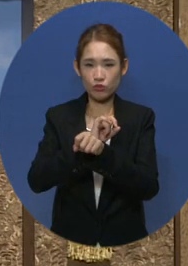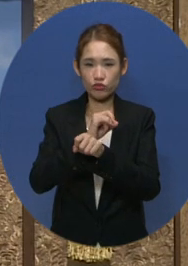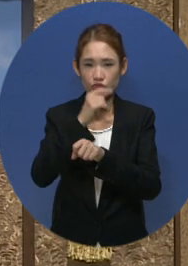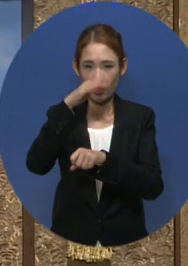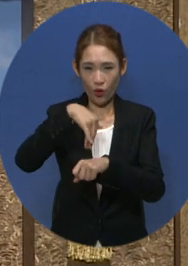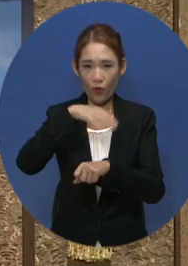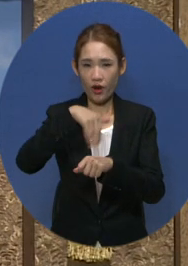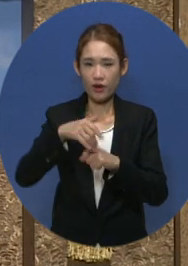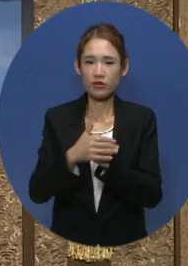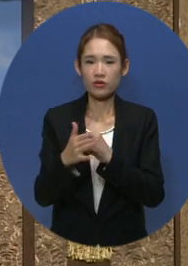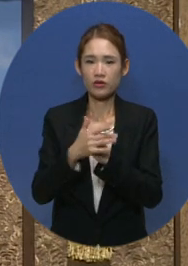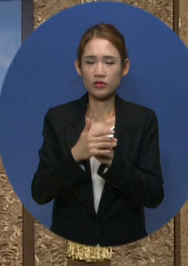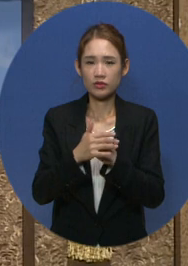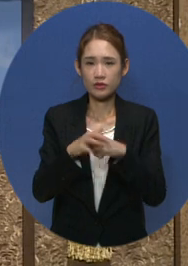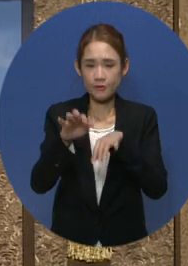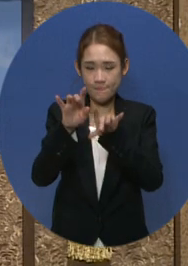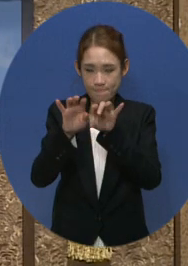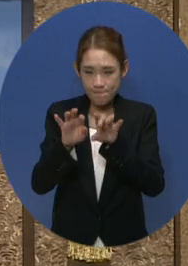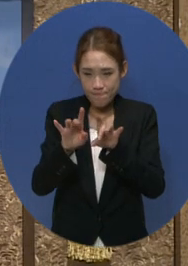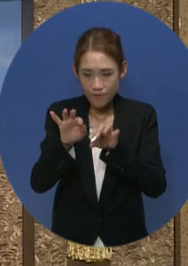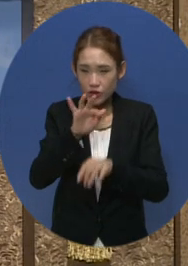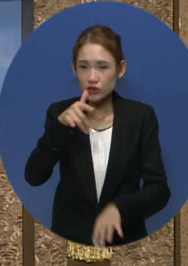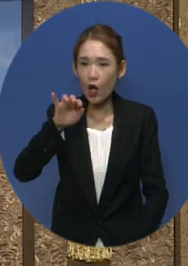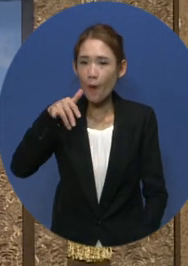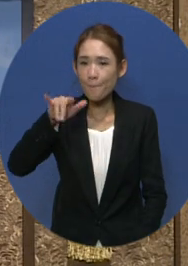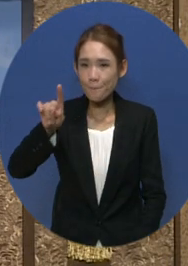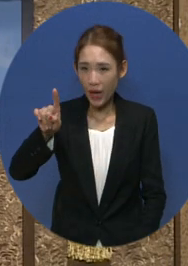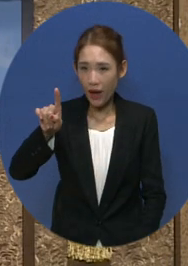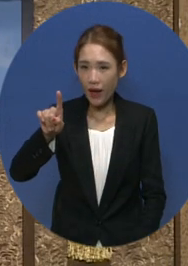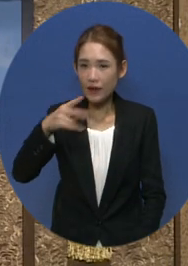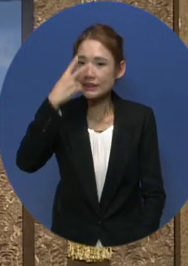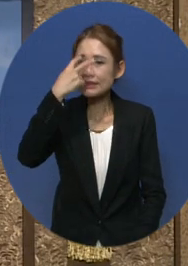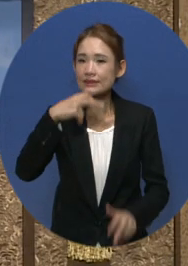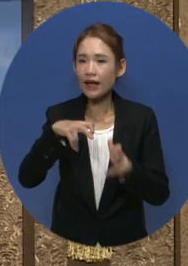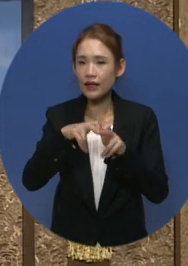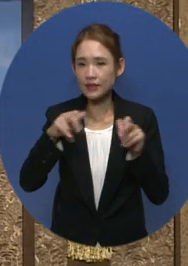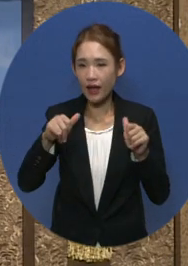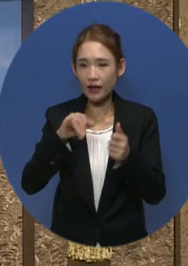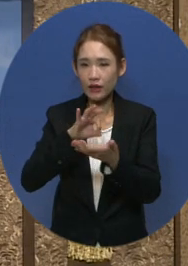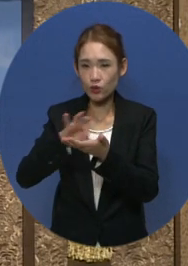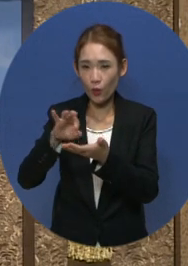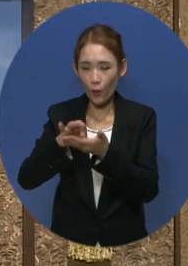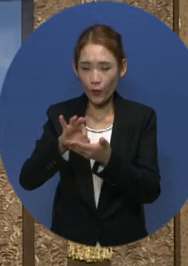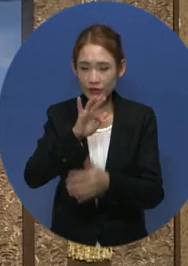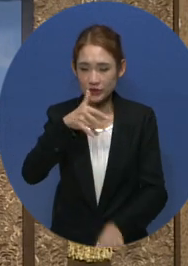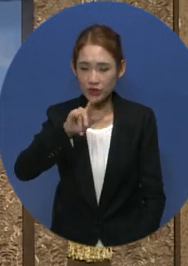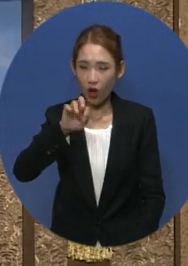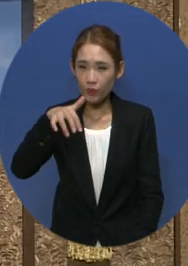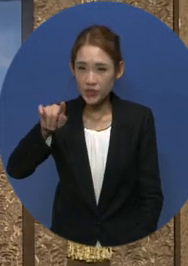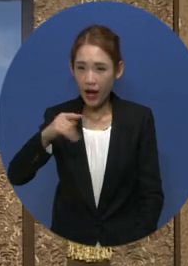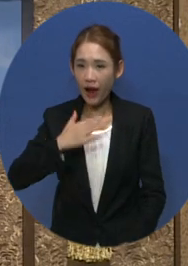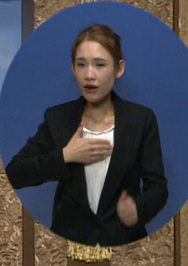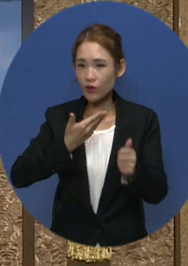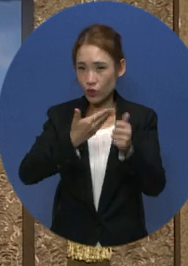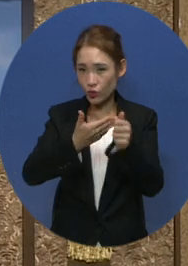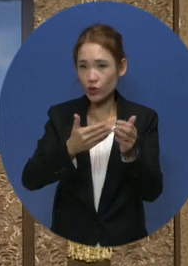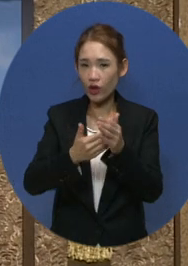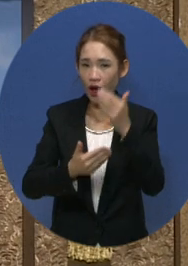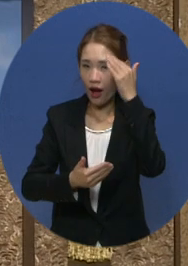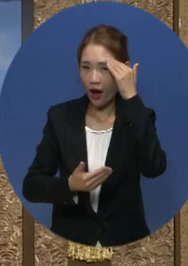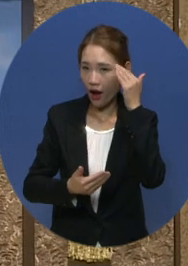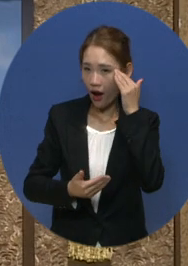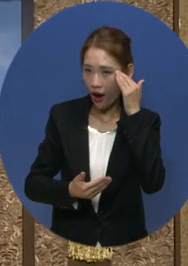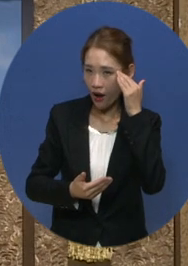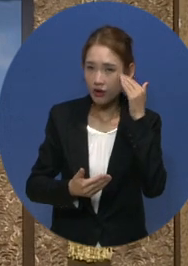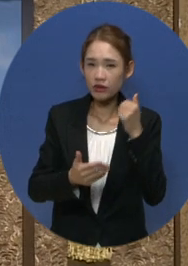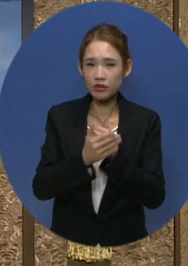시켜가지고 오. 점자를 가르쳤습니다. 점자. 네. 시각장애인이 보는 예. 글씨 점자 있잖아요. 네. 이제 한글을